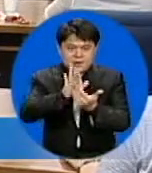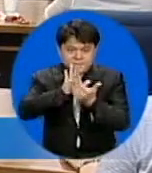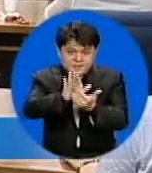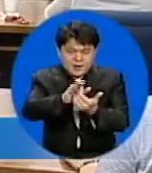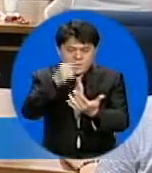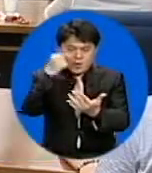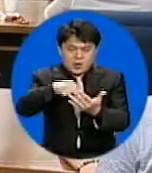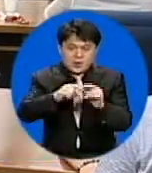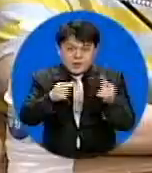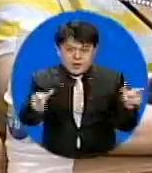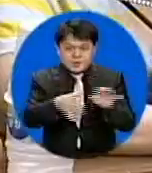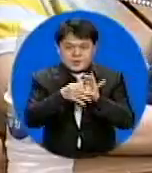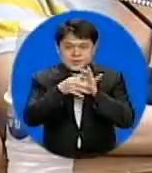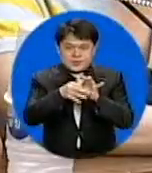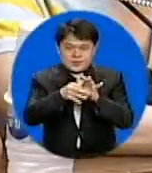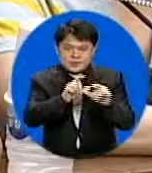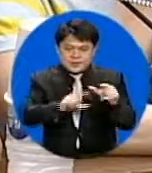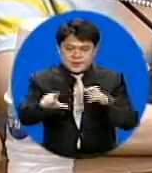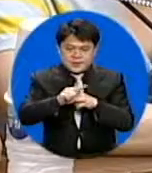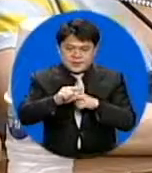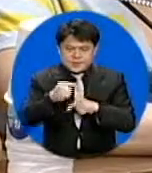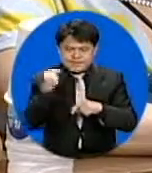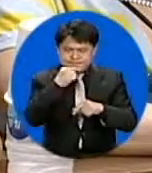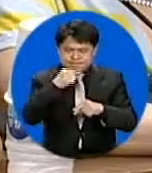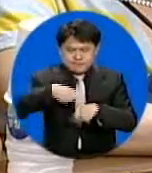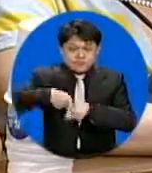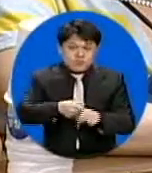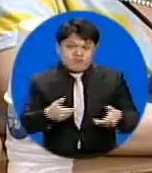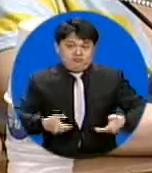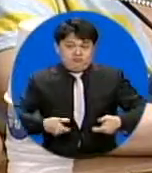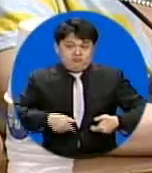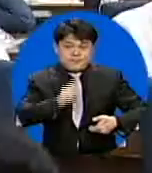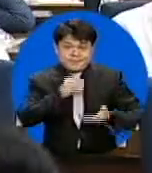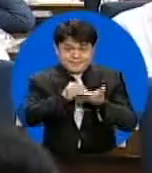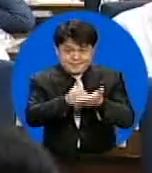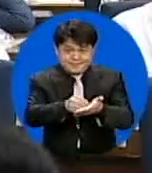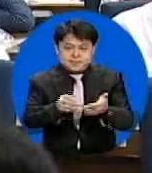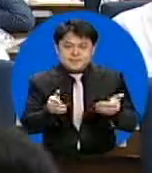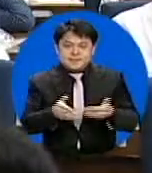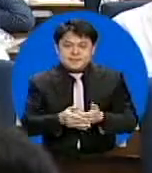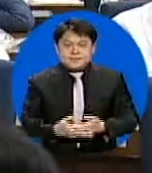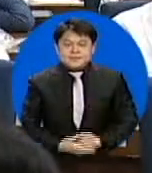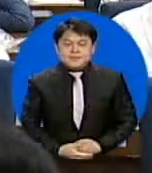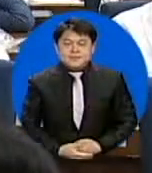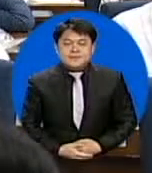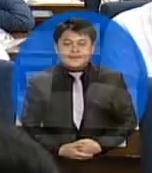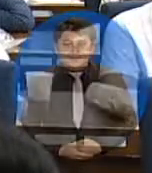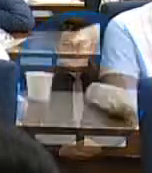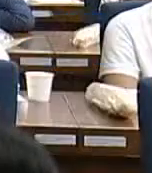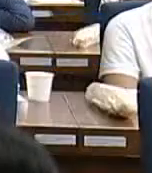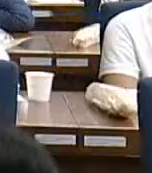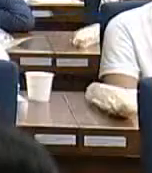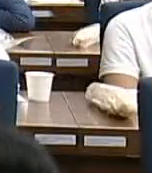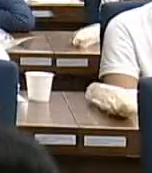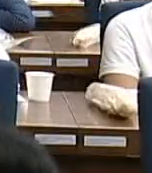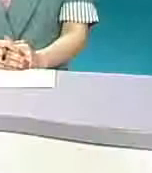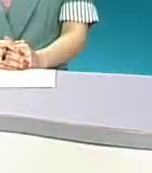수단으로 보다 강력한 처벌 규정이 있어야 한다는 주장도 제기됐습니다. 복지TV 뉴스